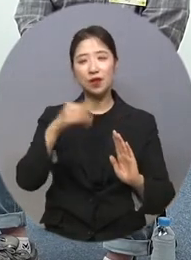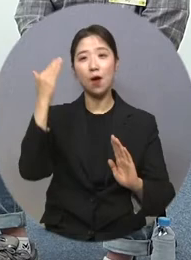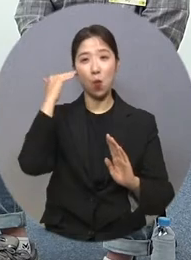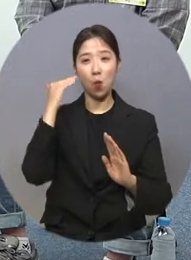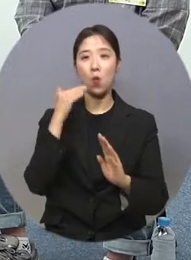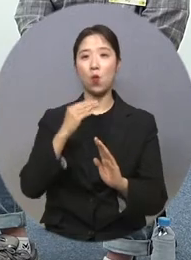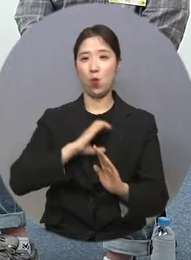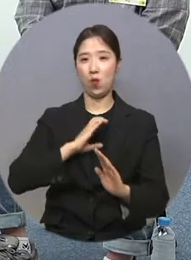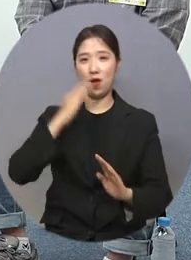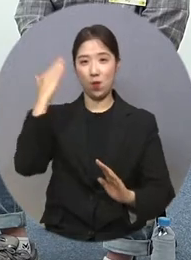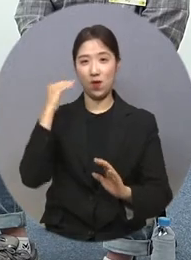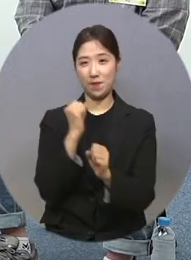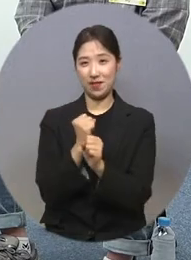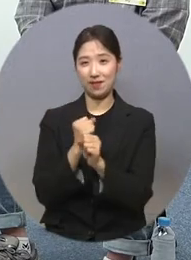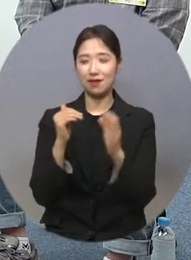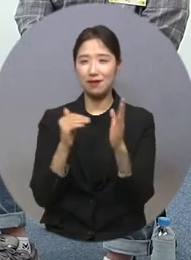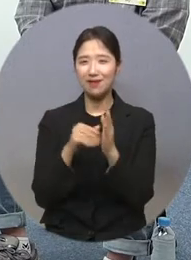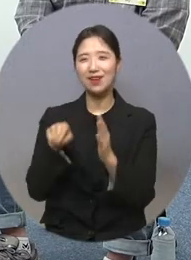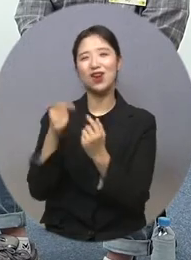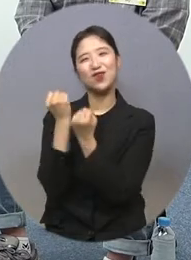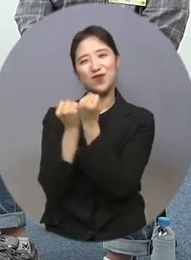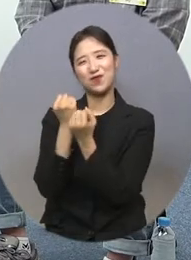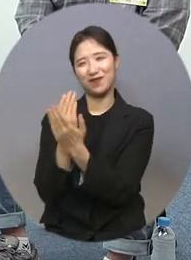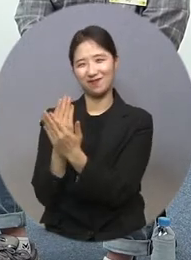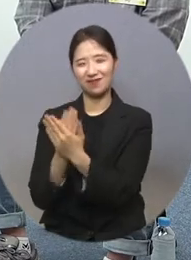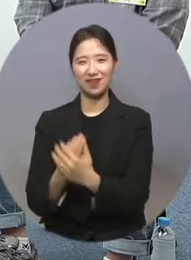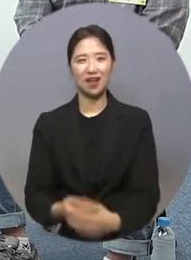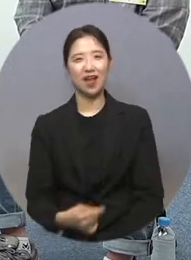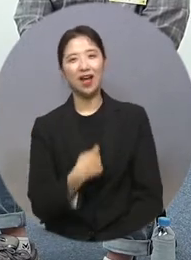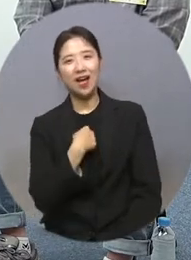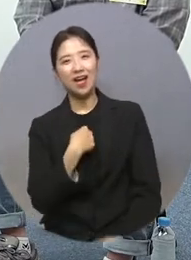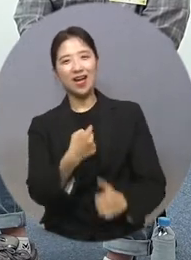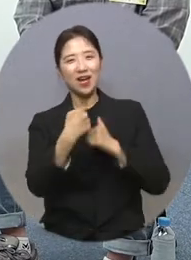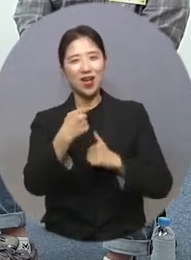좀 해주시면 어떨까요? 굉장히 어려운 걸.